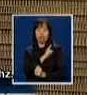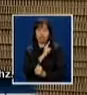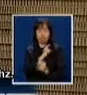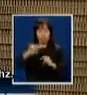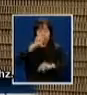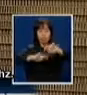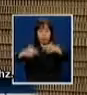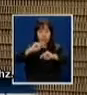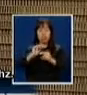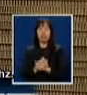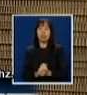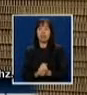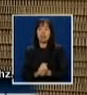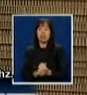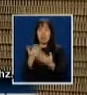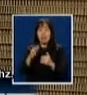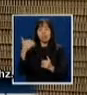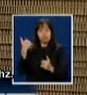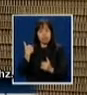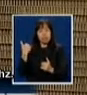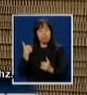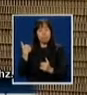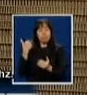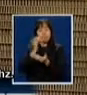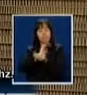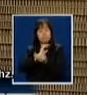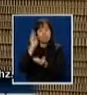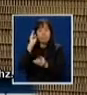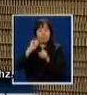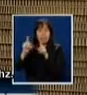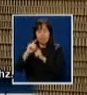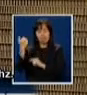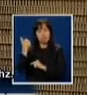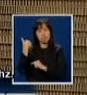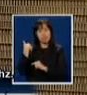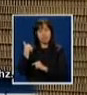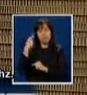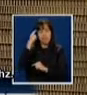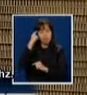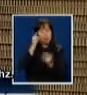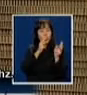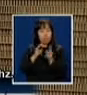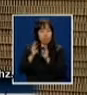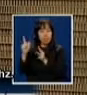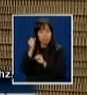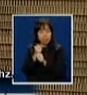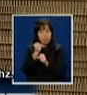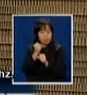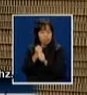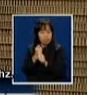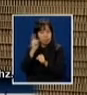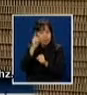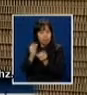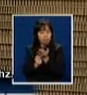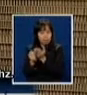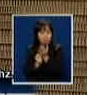ยังไงก็ตามครับยังมีบางสื่อซึ่งยังจะต้องมีการการหาแนวทางในการที่จะทำงานให้